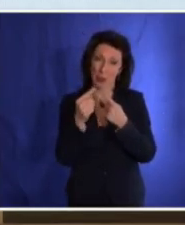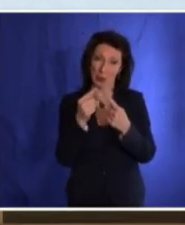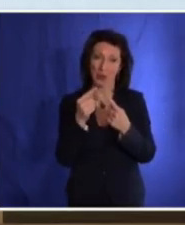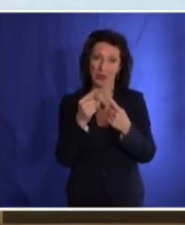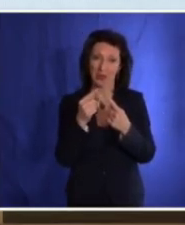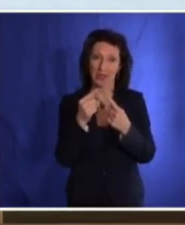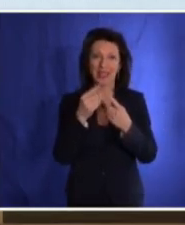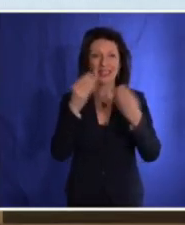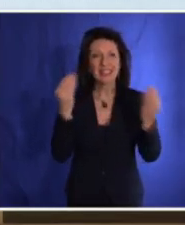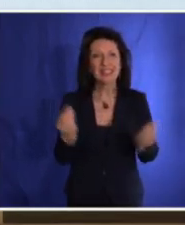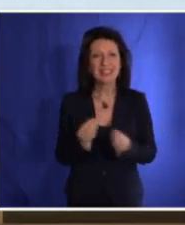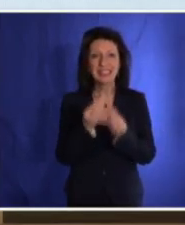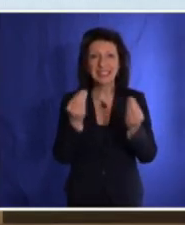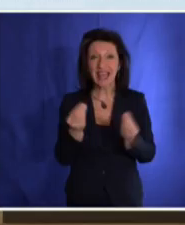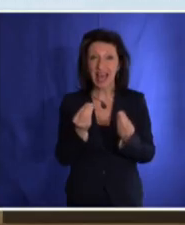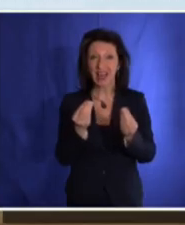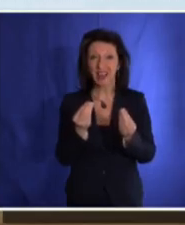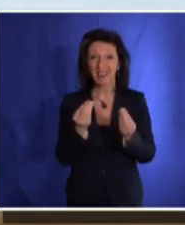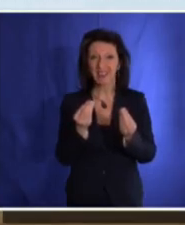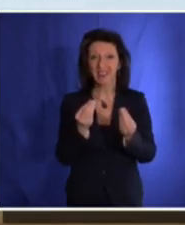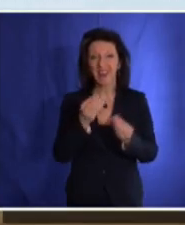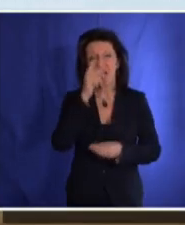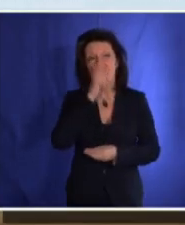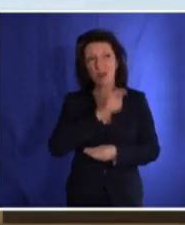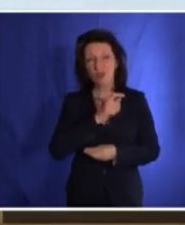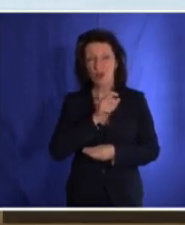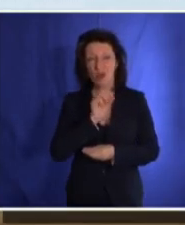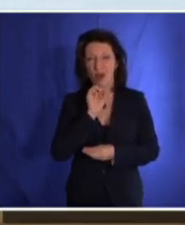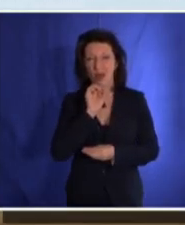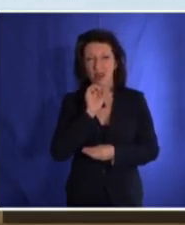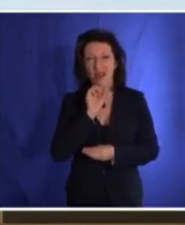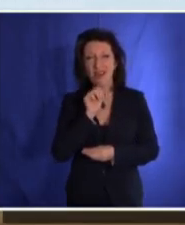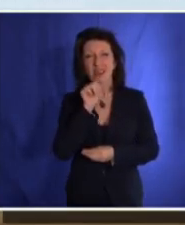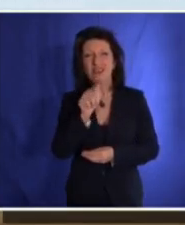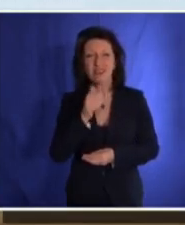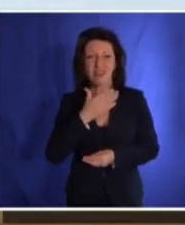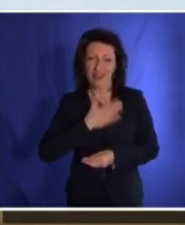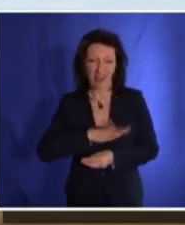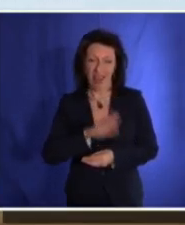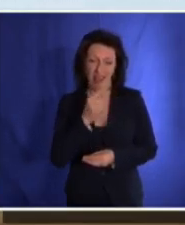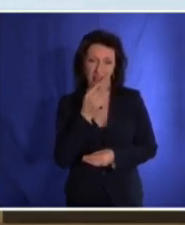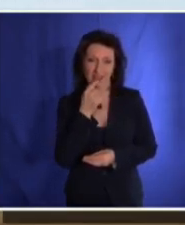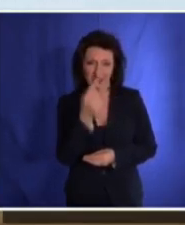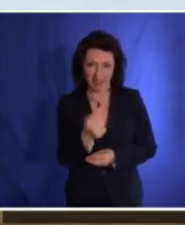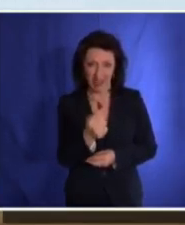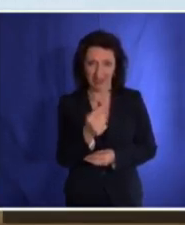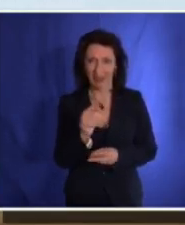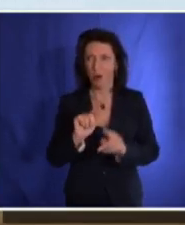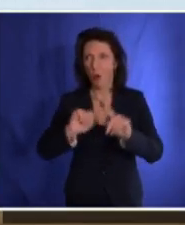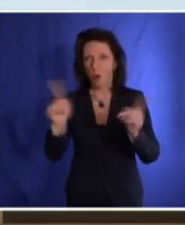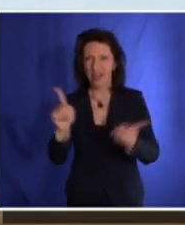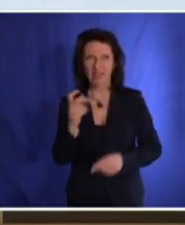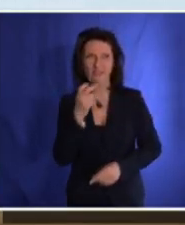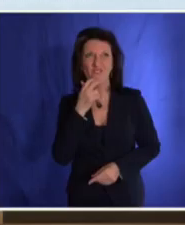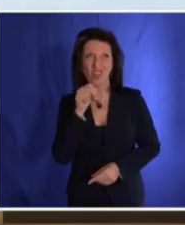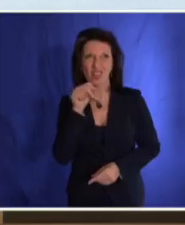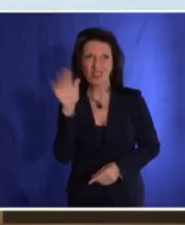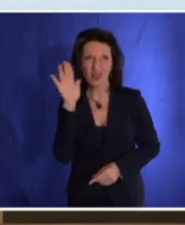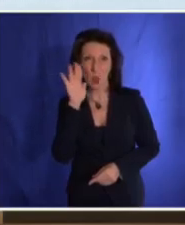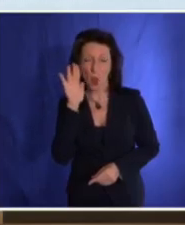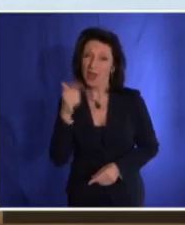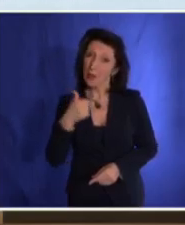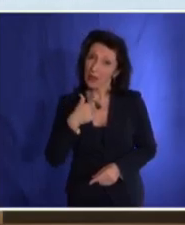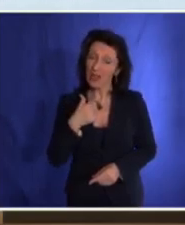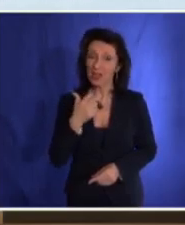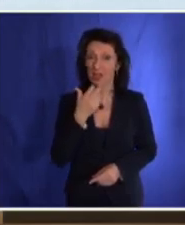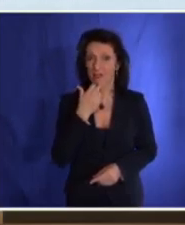und anderen nicht gerne gehört werden. Ich will einen ehrlichen Umgang miteinander. Ich will, dass wir die